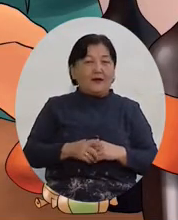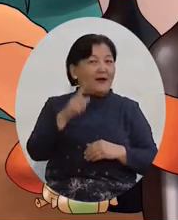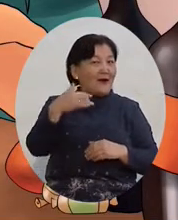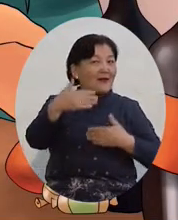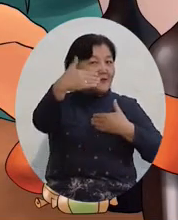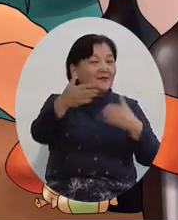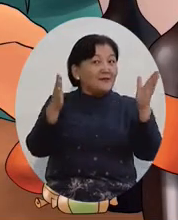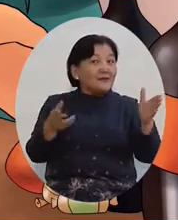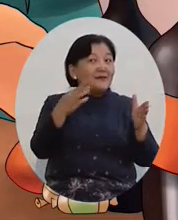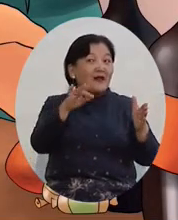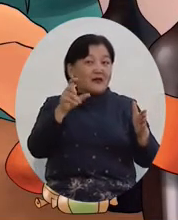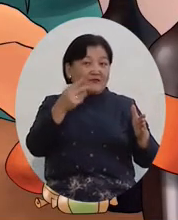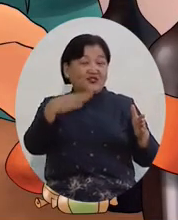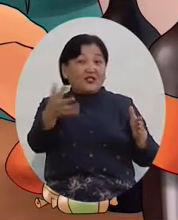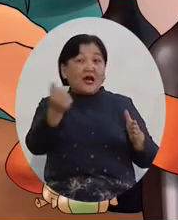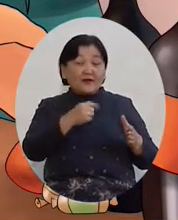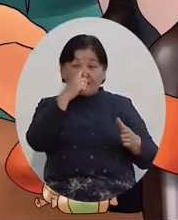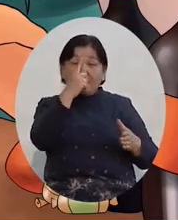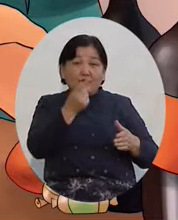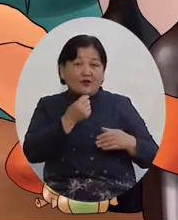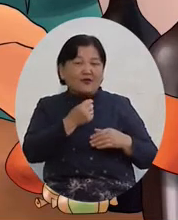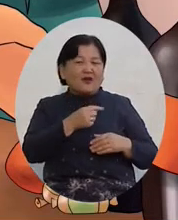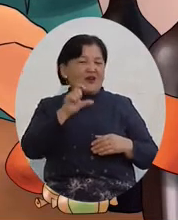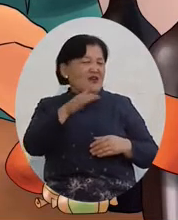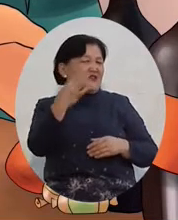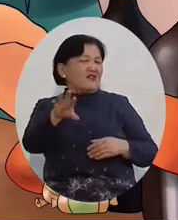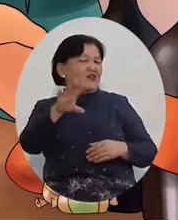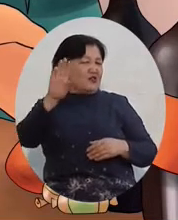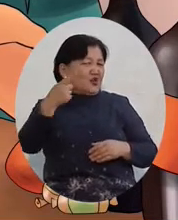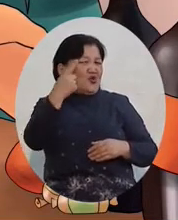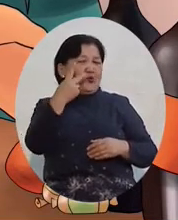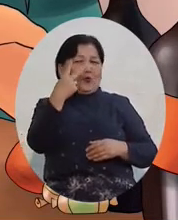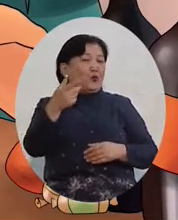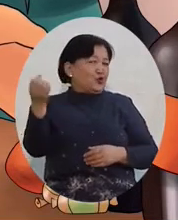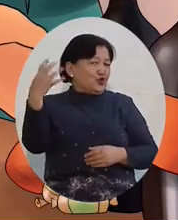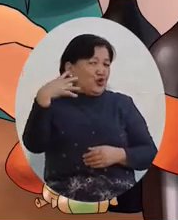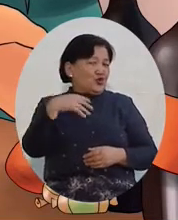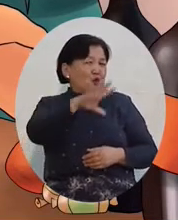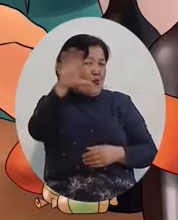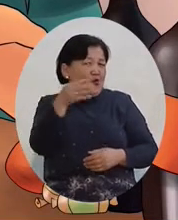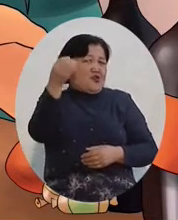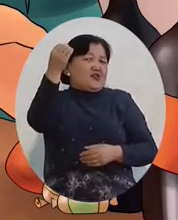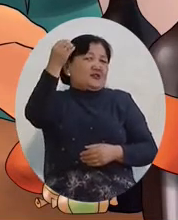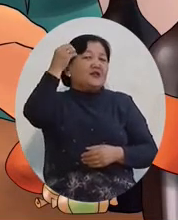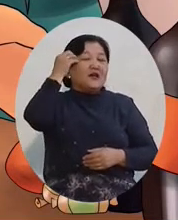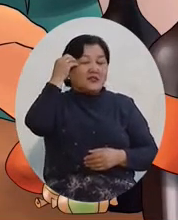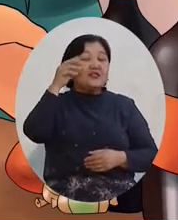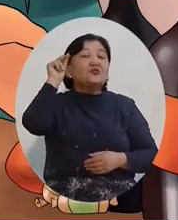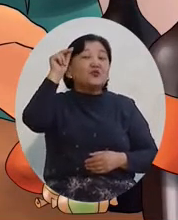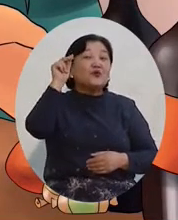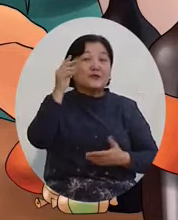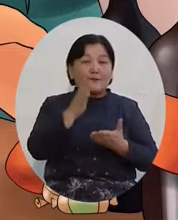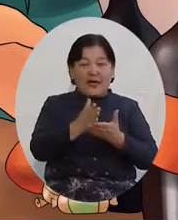Харин дээрэмчдийн авсан дот итгээд сонин үг хэллэг сонсож бүгдийг нь цээжлэн сурч